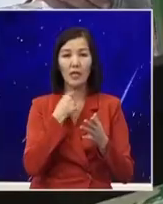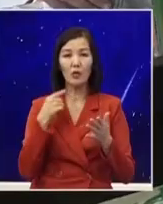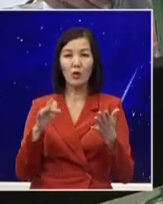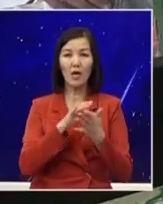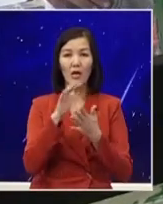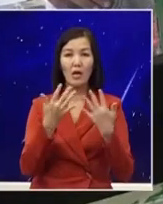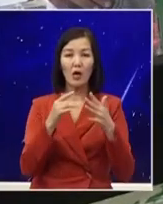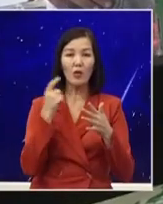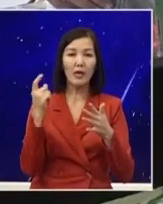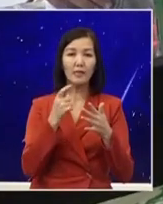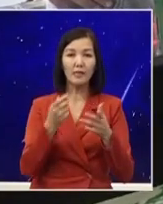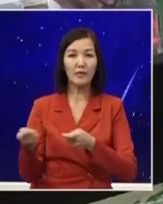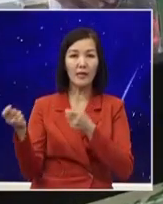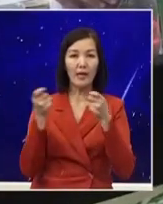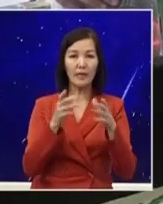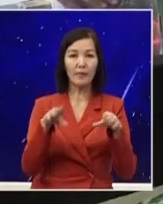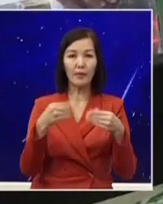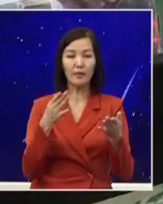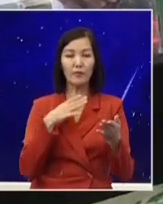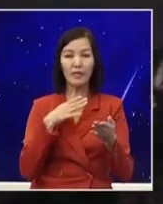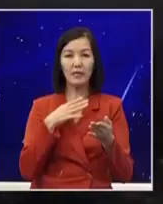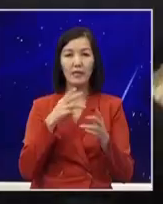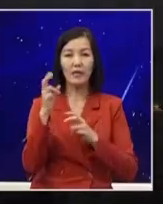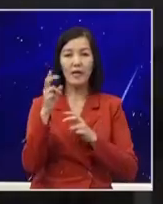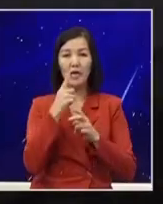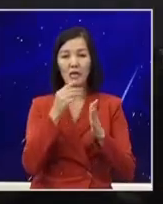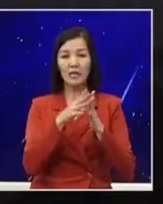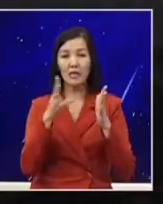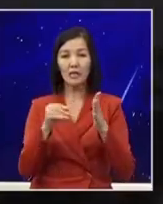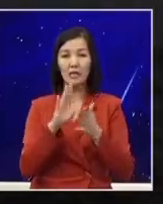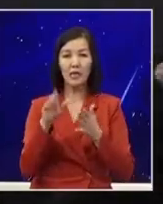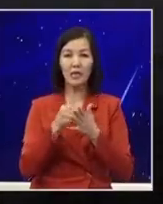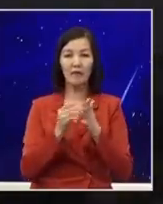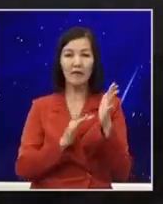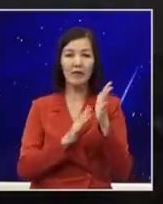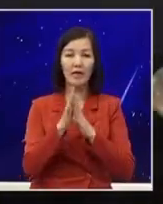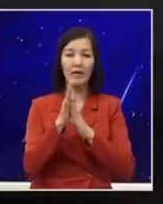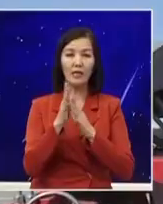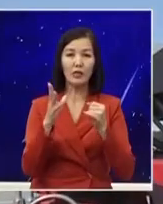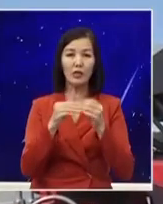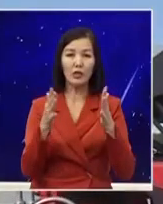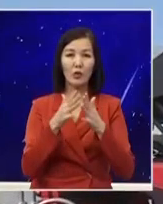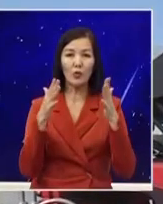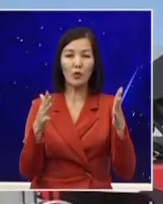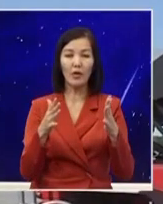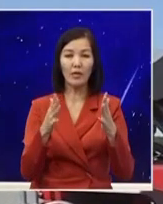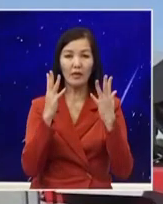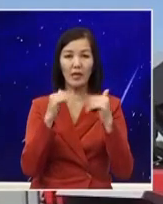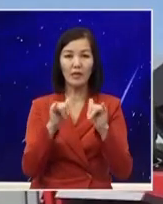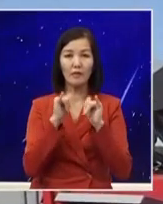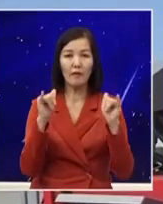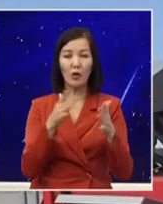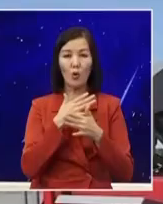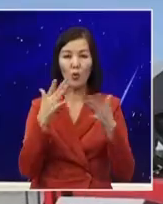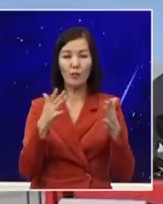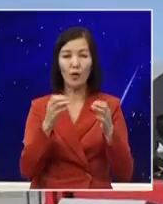қаласының шаруалары өнімдерін әкеп төгіп жатты. Қызылша аймақтың төл дақылы биыл егіс алқабын ұлғайтқандар қатары көп. Облыс